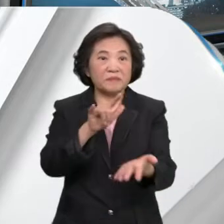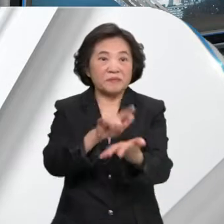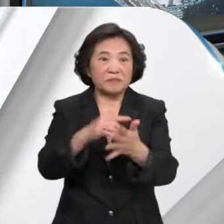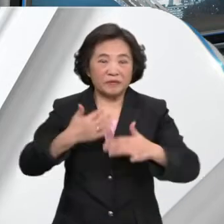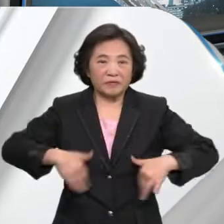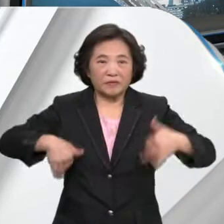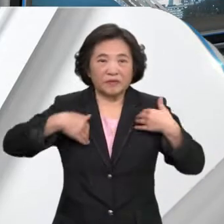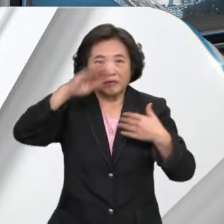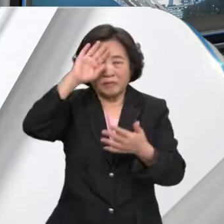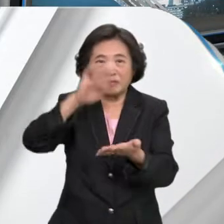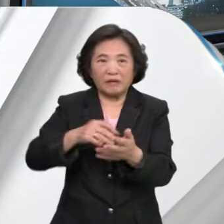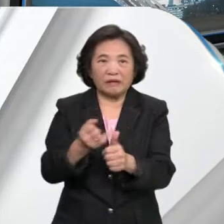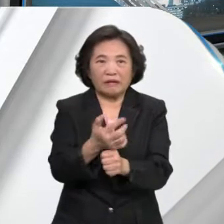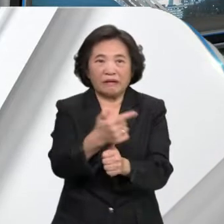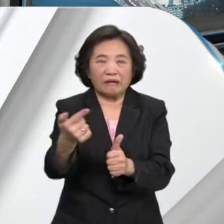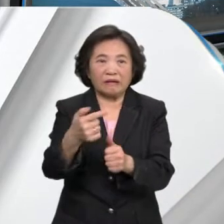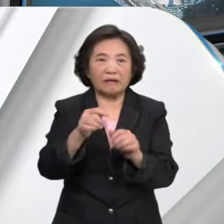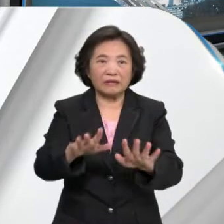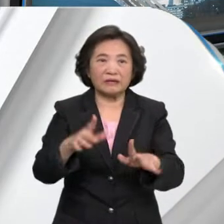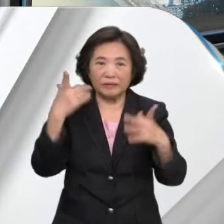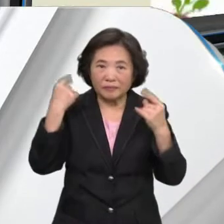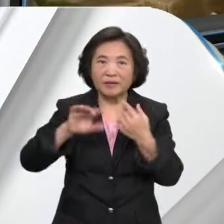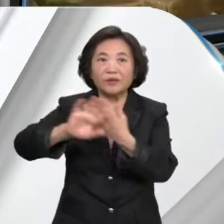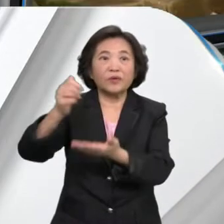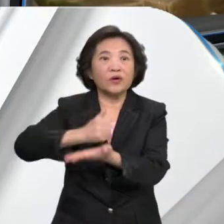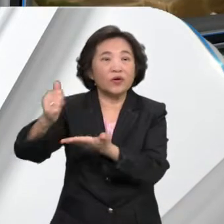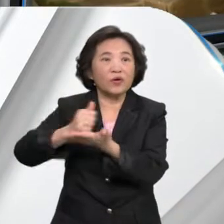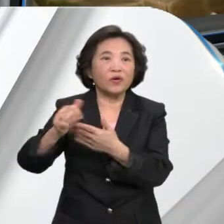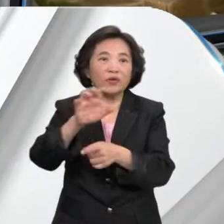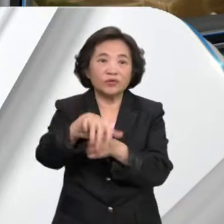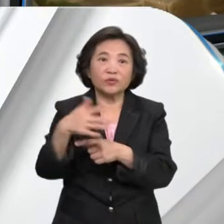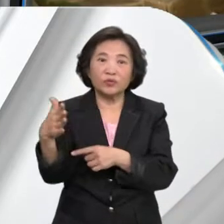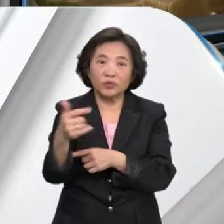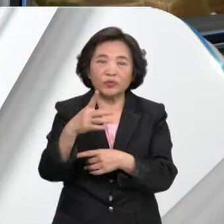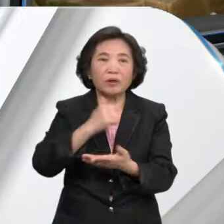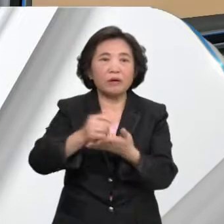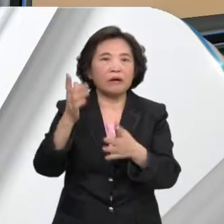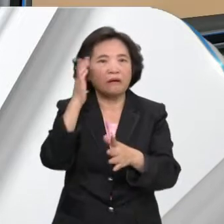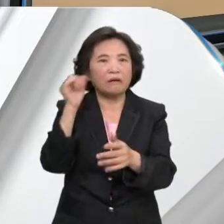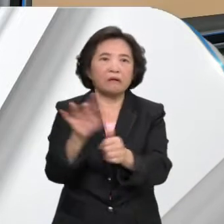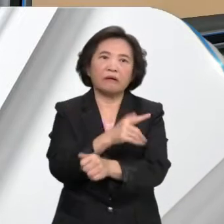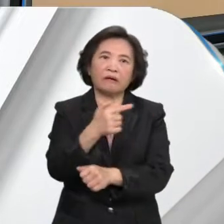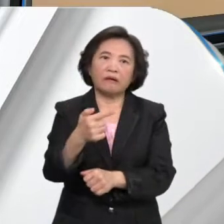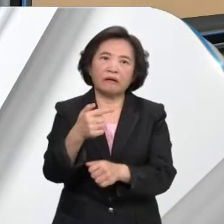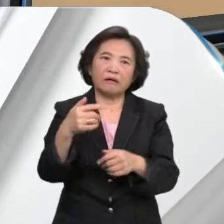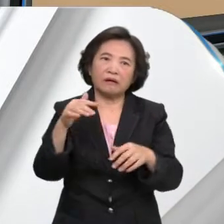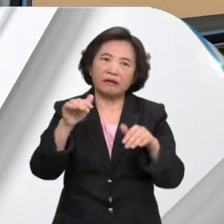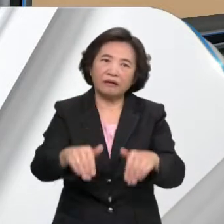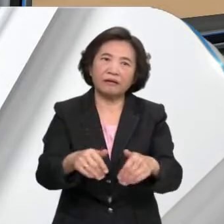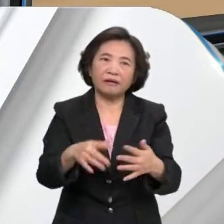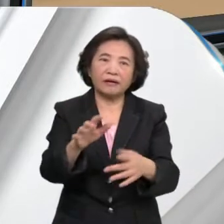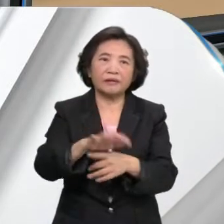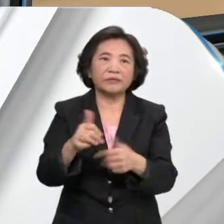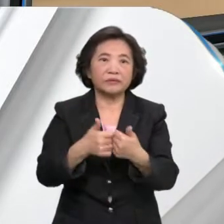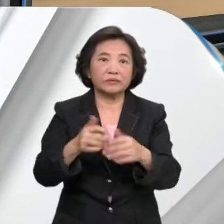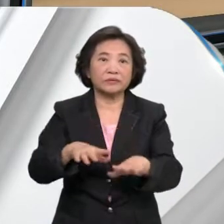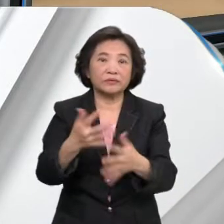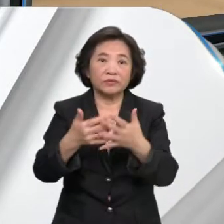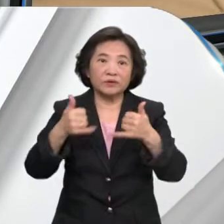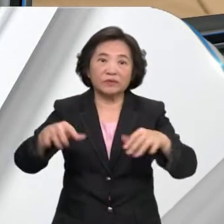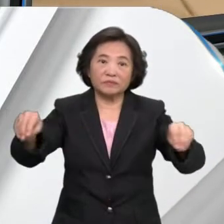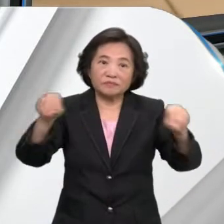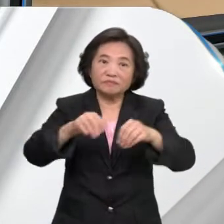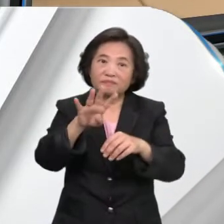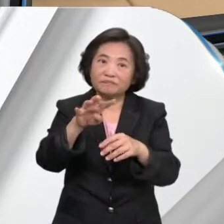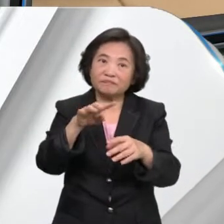为多避免因为武汉与人民之间国内外销为主的农产品受到影响，农委会了实施几件电商平